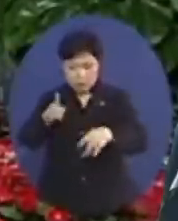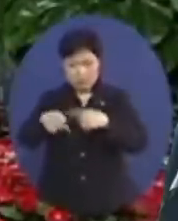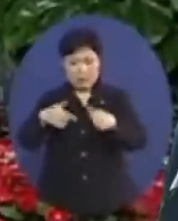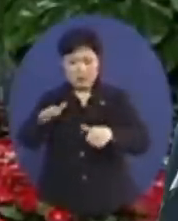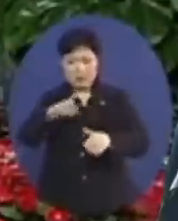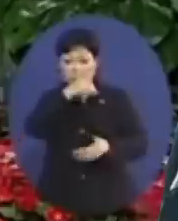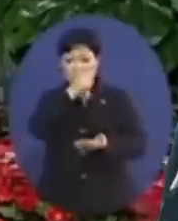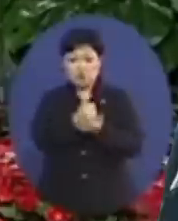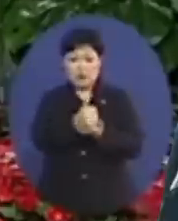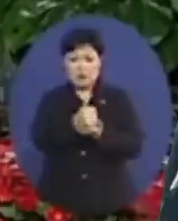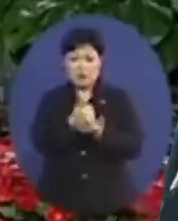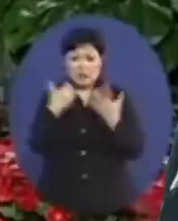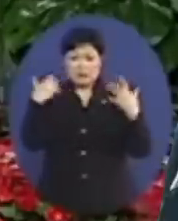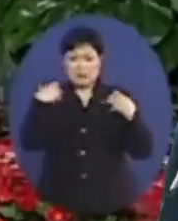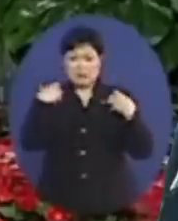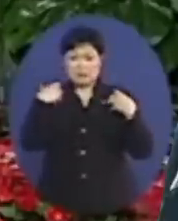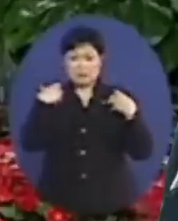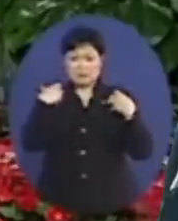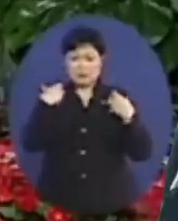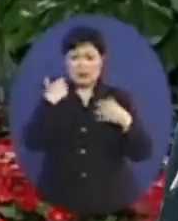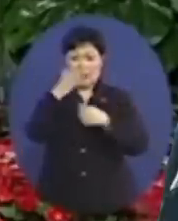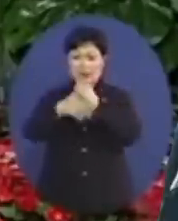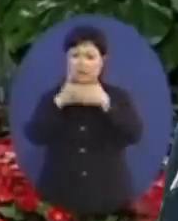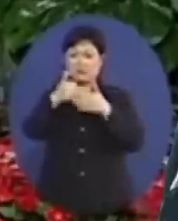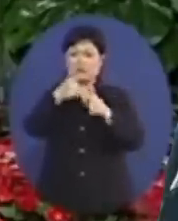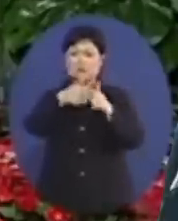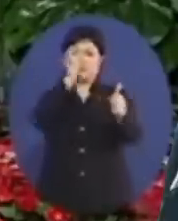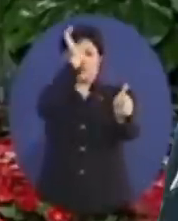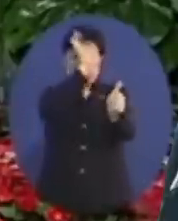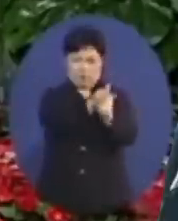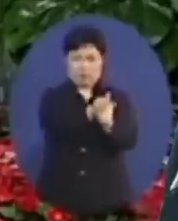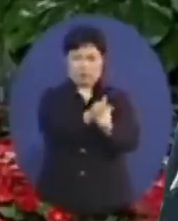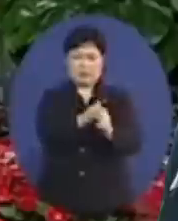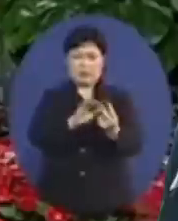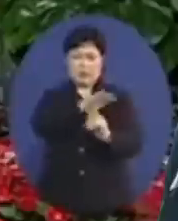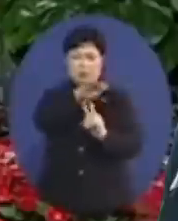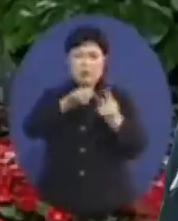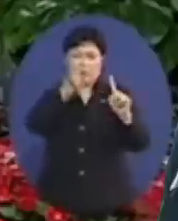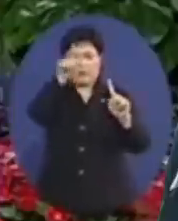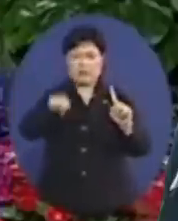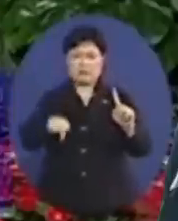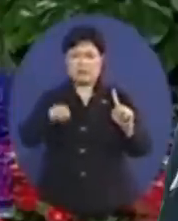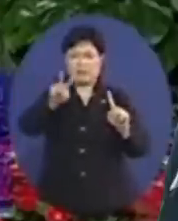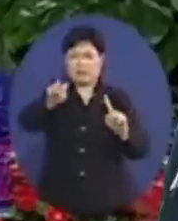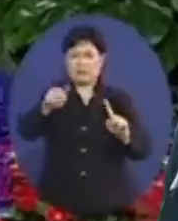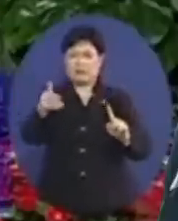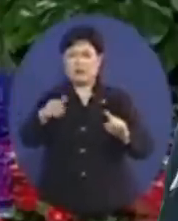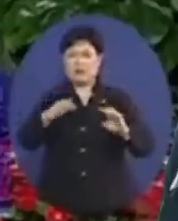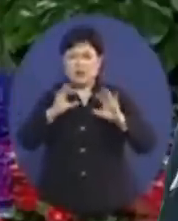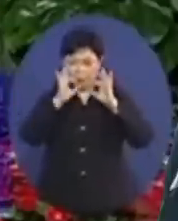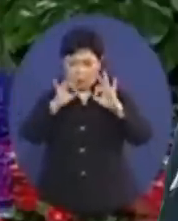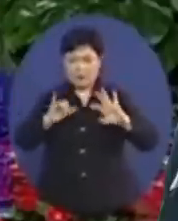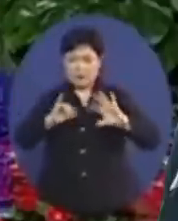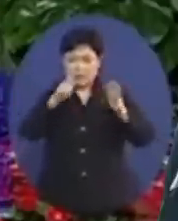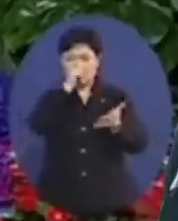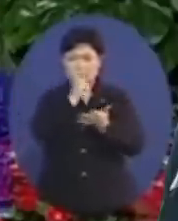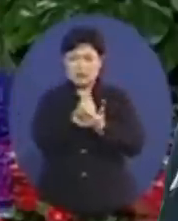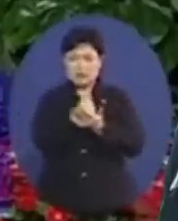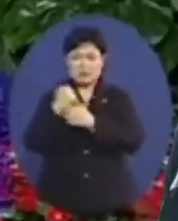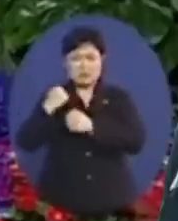책임을 하나님은 예수님께 짊어지었습니다. 요한복음 1장 29절에 보라 세상 죄를 지고 가는 하나님의 어린